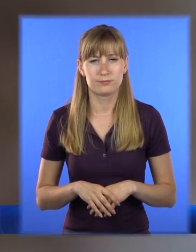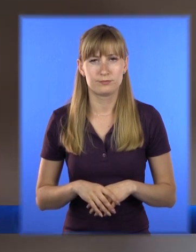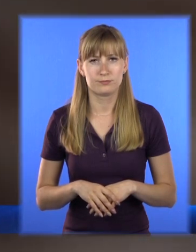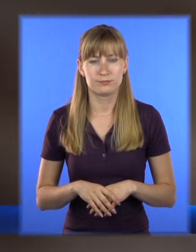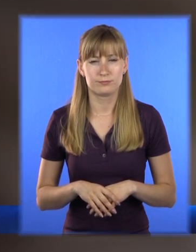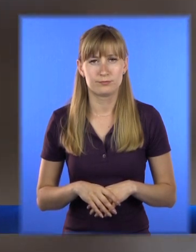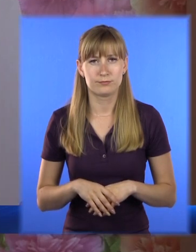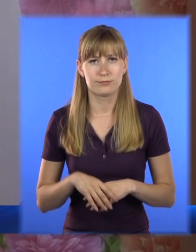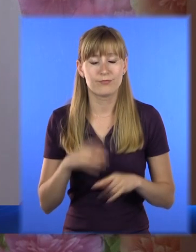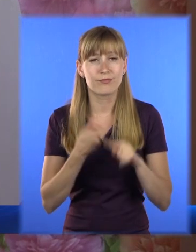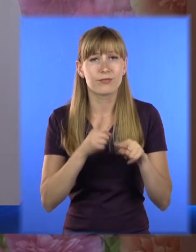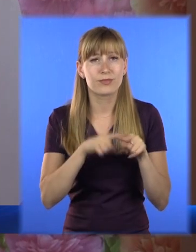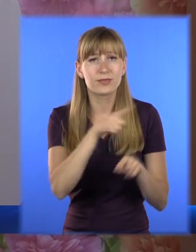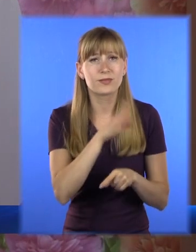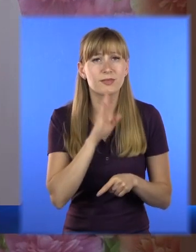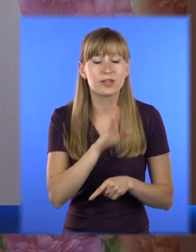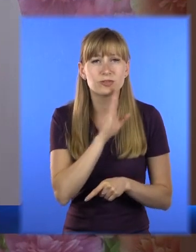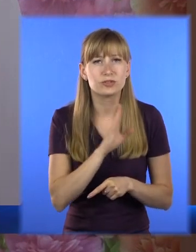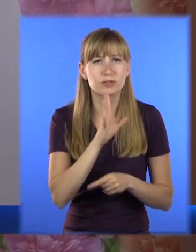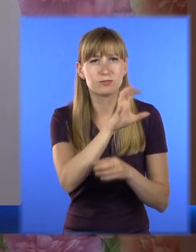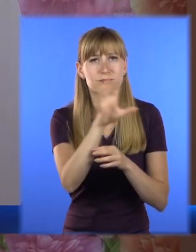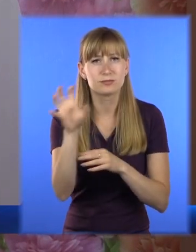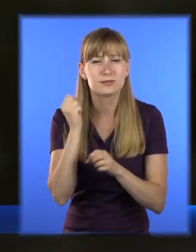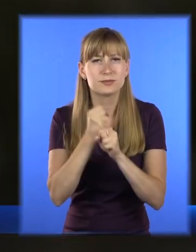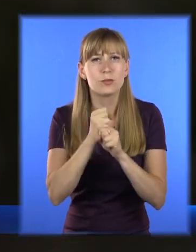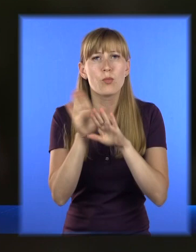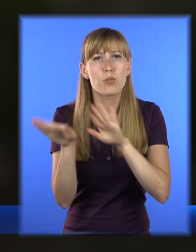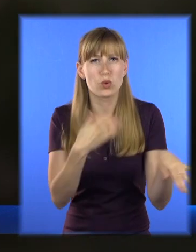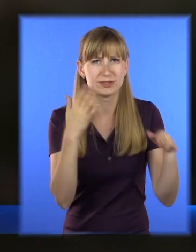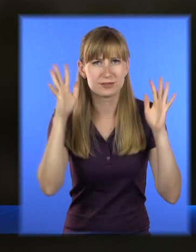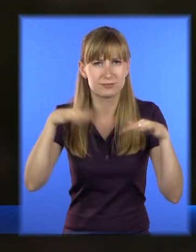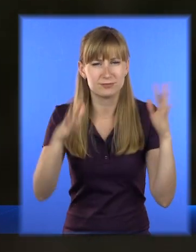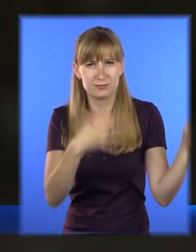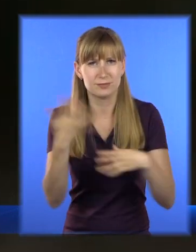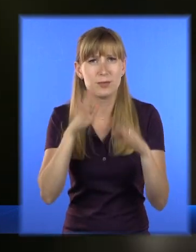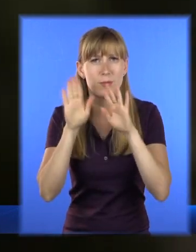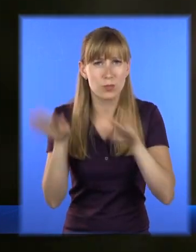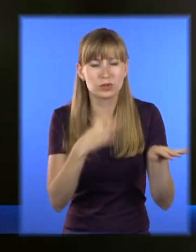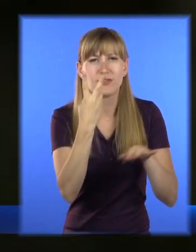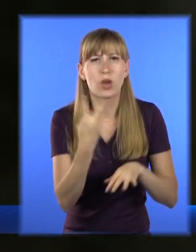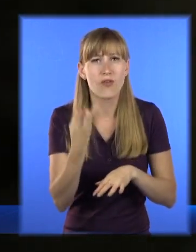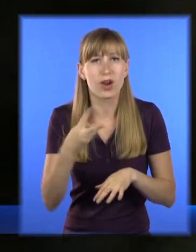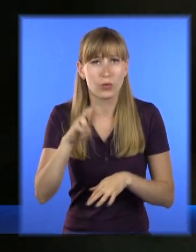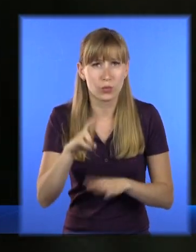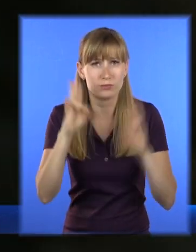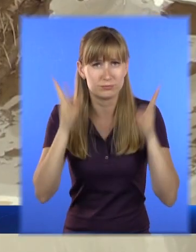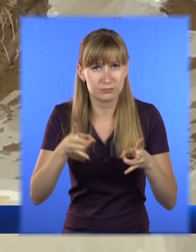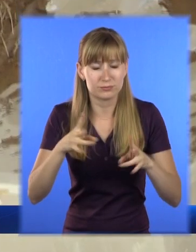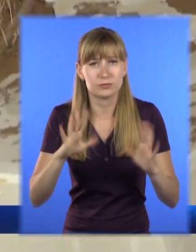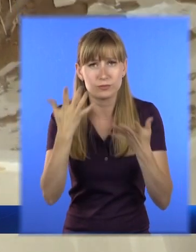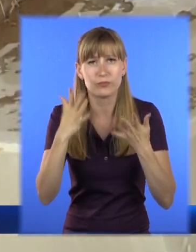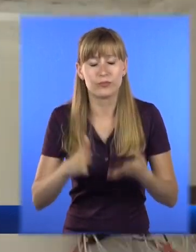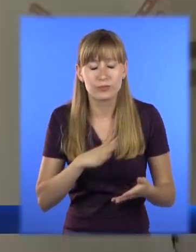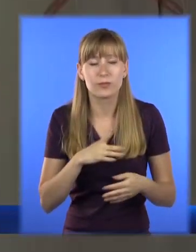Ці кадри Олена зробила після страшного буревію, який спіткав криворіжців 2 липня. Через нагоду в будинку